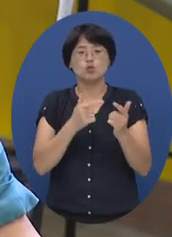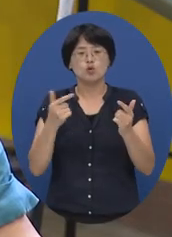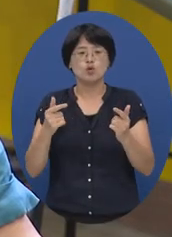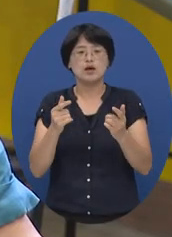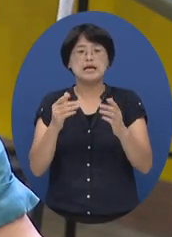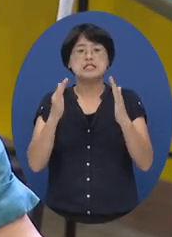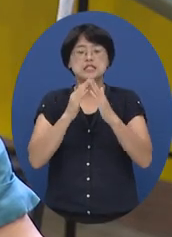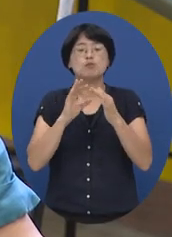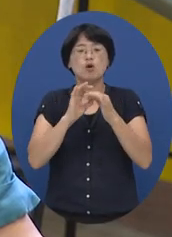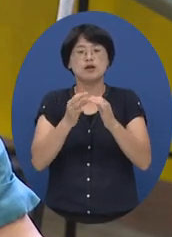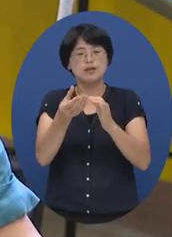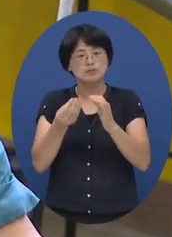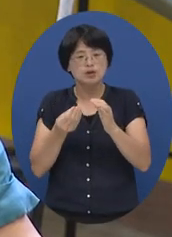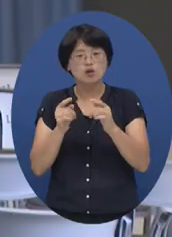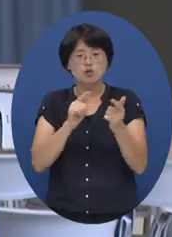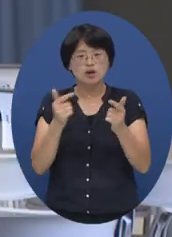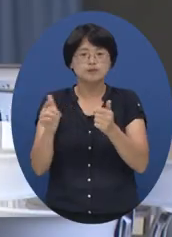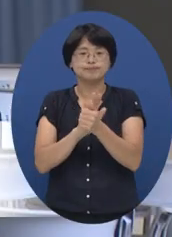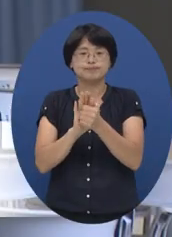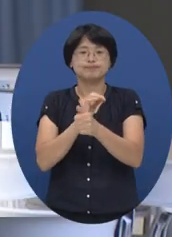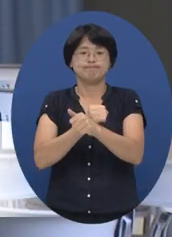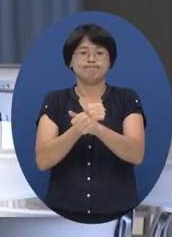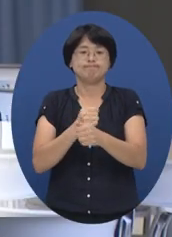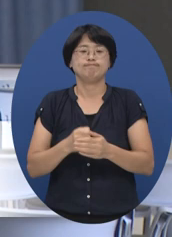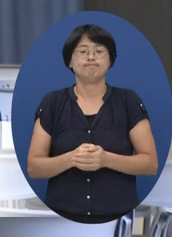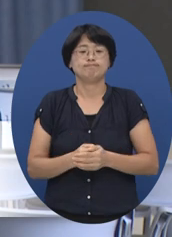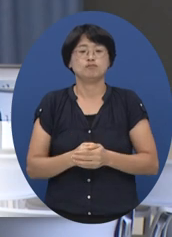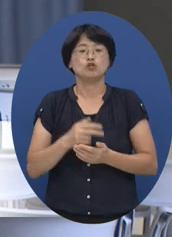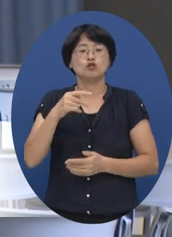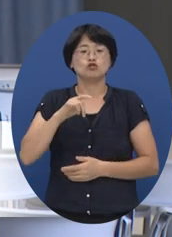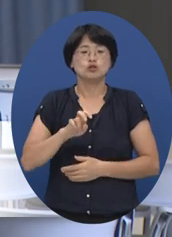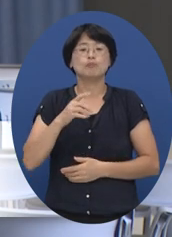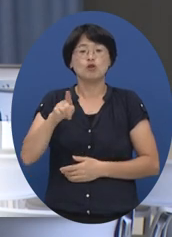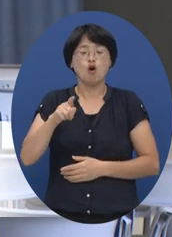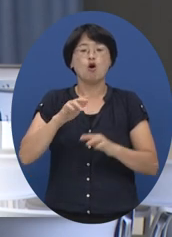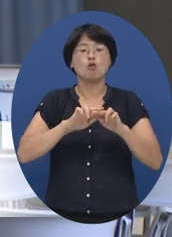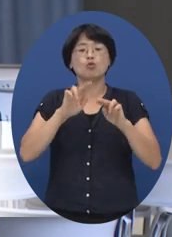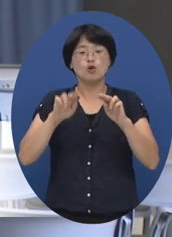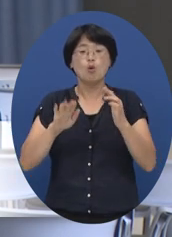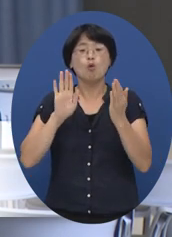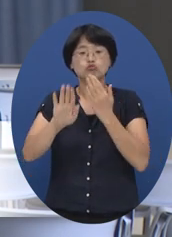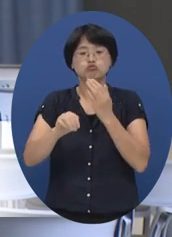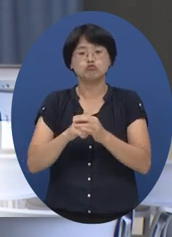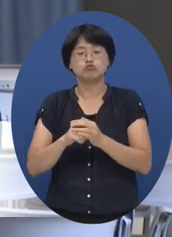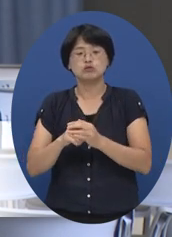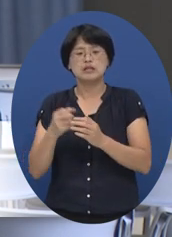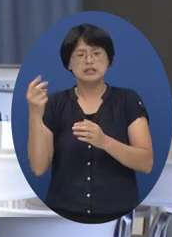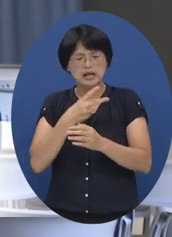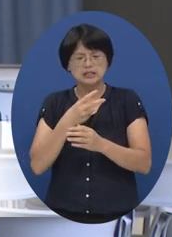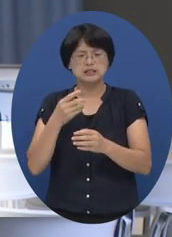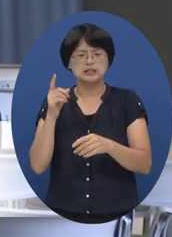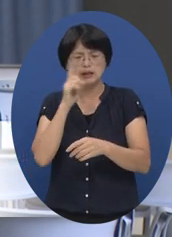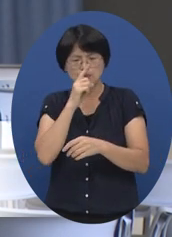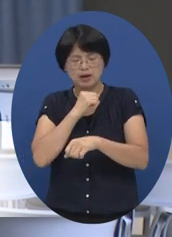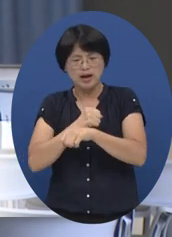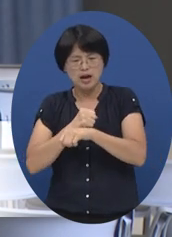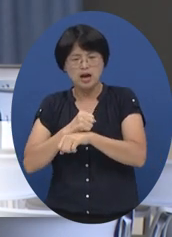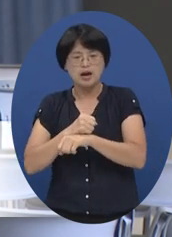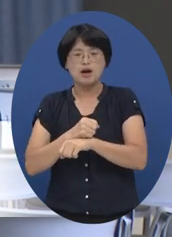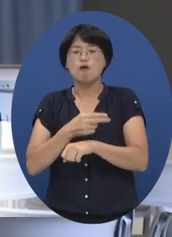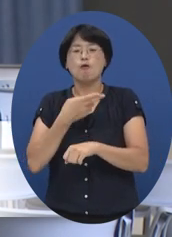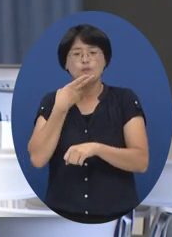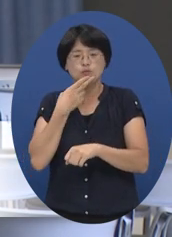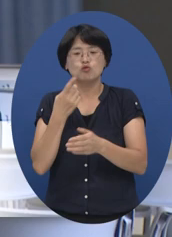등과 연계할 방침입니다. 침소를 퇴소하고 위기나 비행으로 가지 않고 정말로 건강한